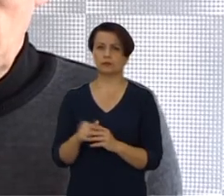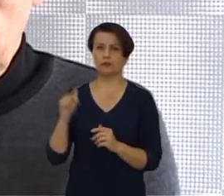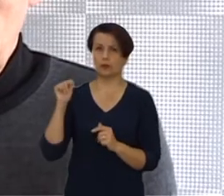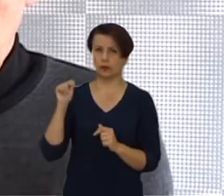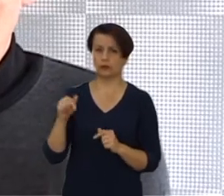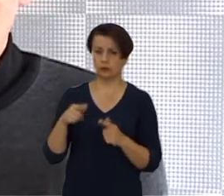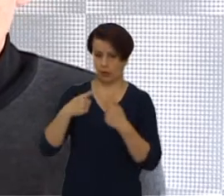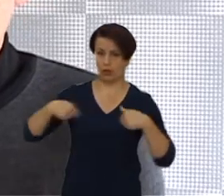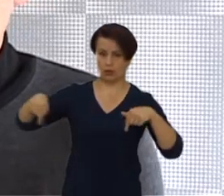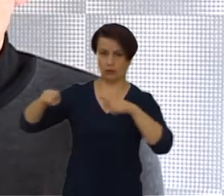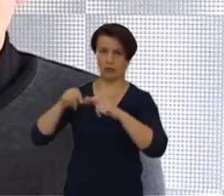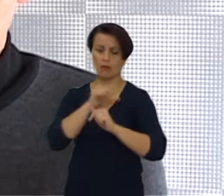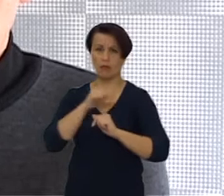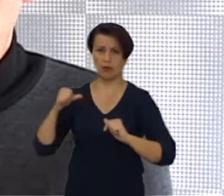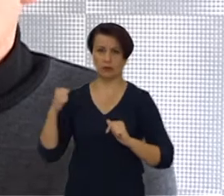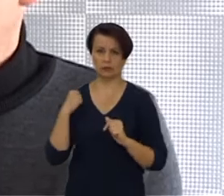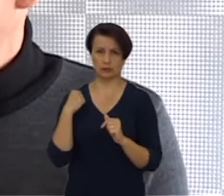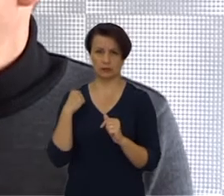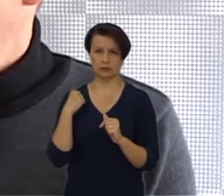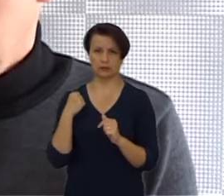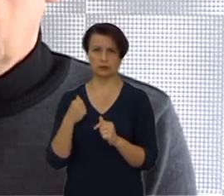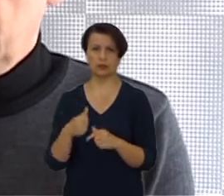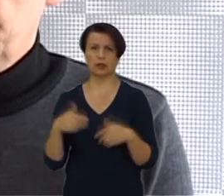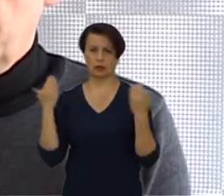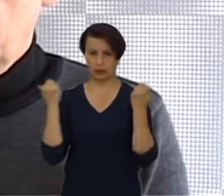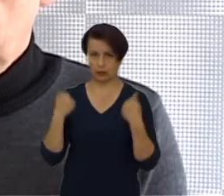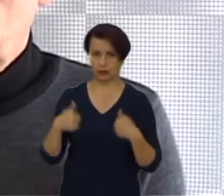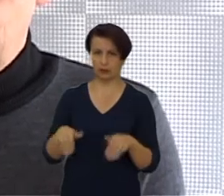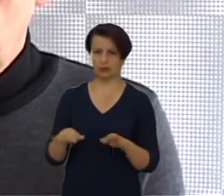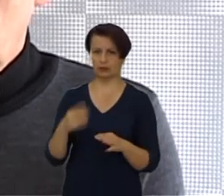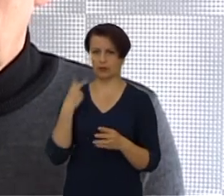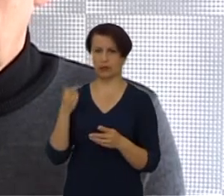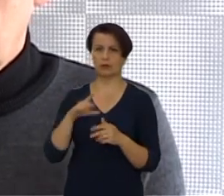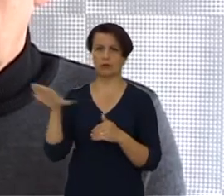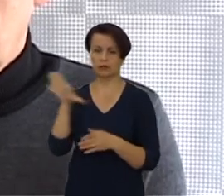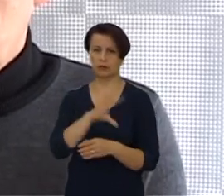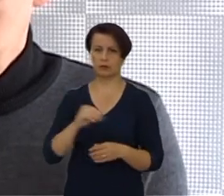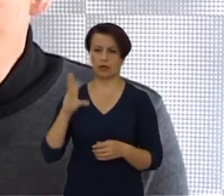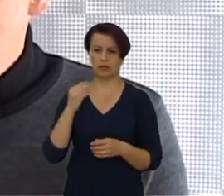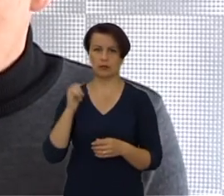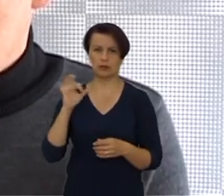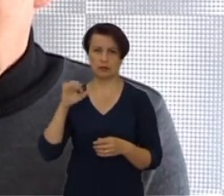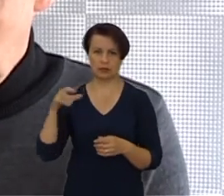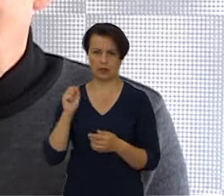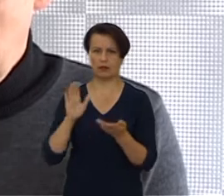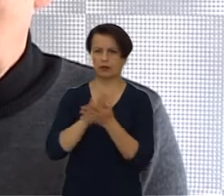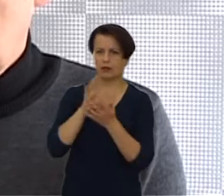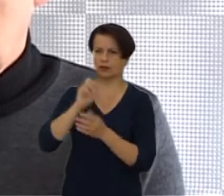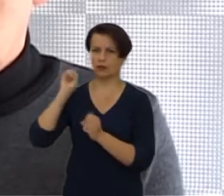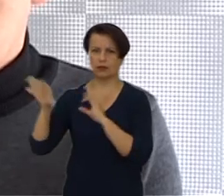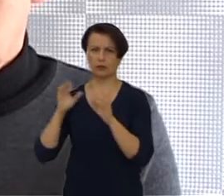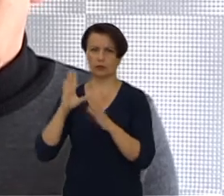Tai šita aplinkybė pati savaime, reiškia, jau sąlygoja tai, kad ir visos emisijos